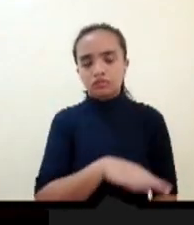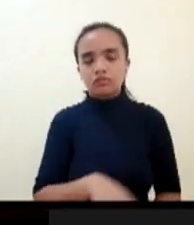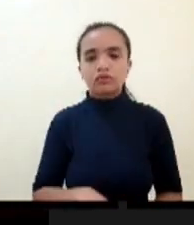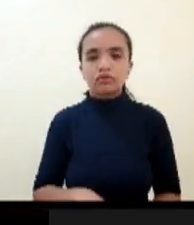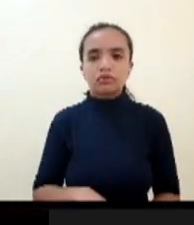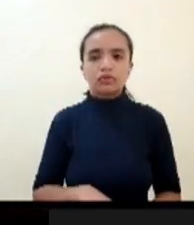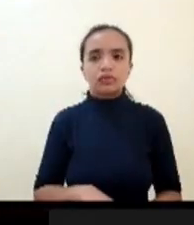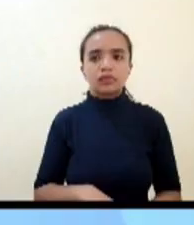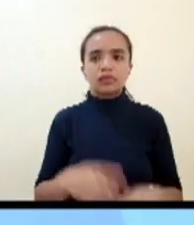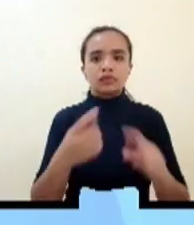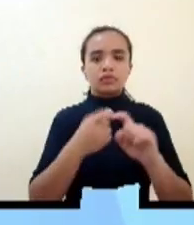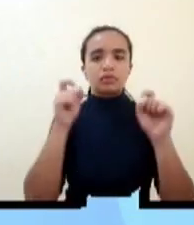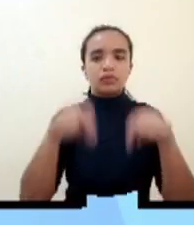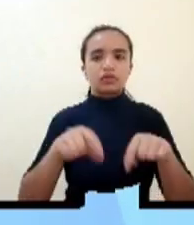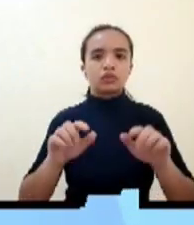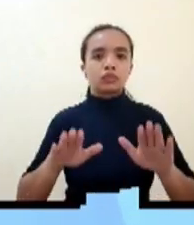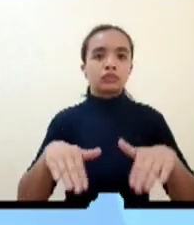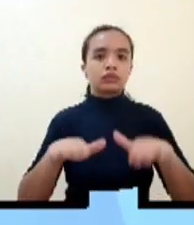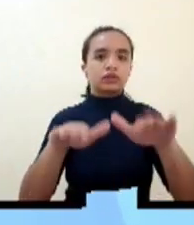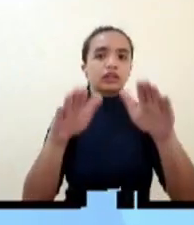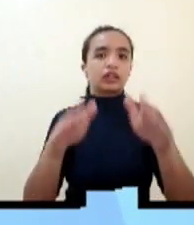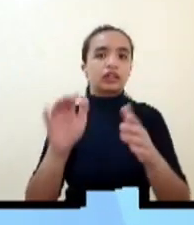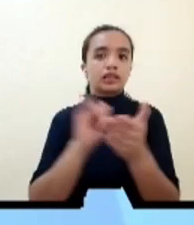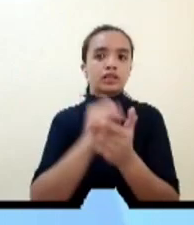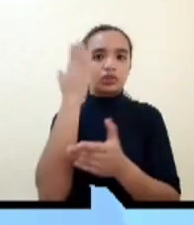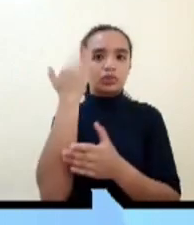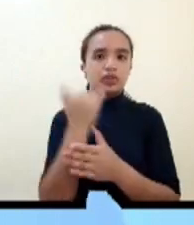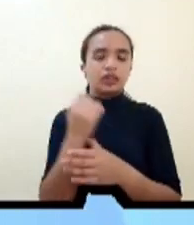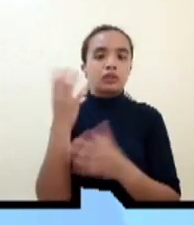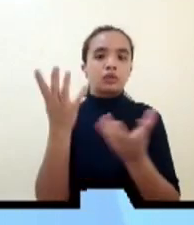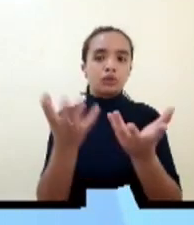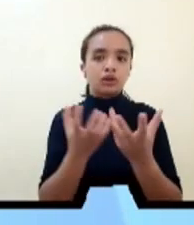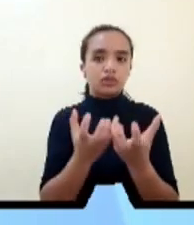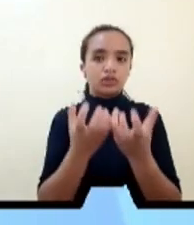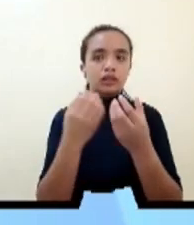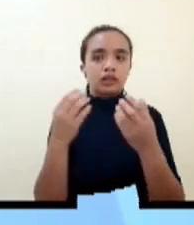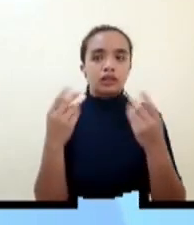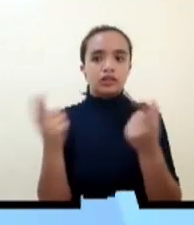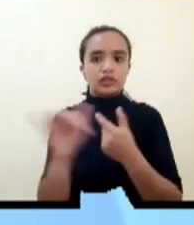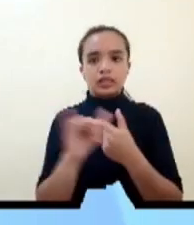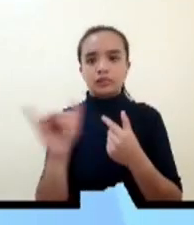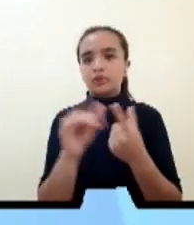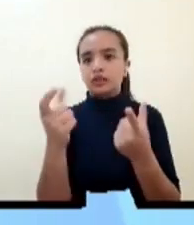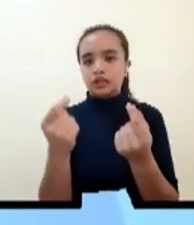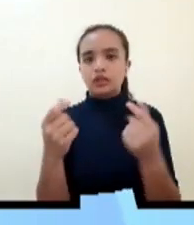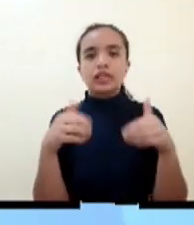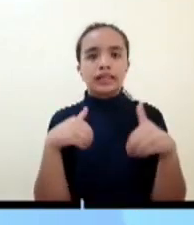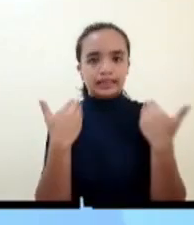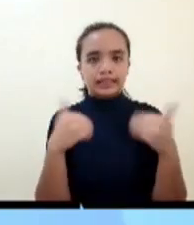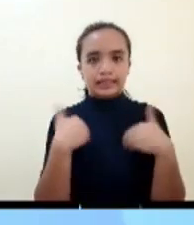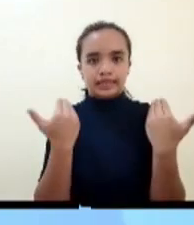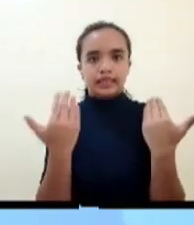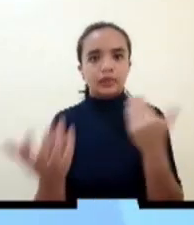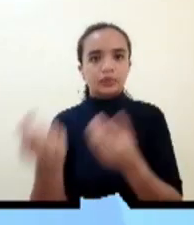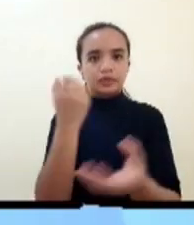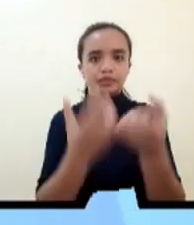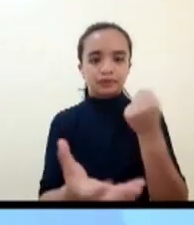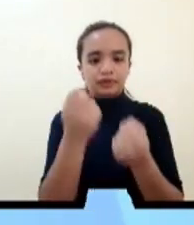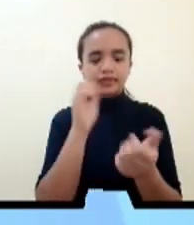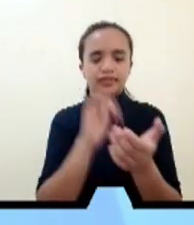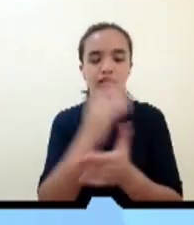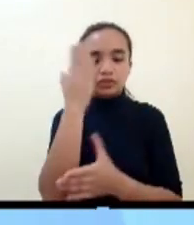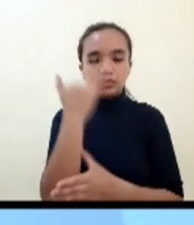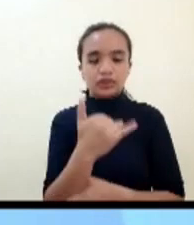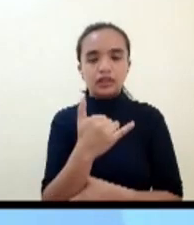galing dito sa paghahabi, kaya gusto din natin gawin sa mga kabataan na sana pwede silang kumita at their own pace, no? Kaya hindi naman